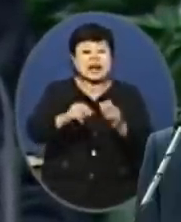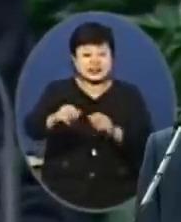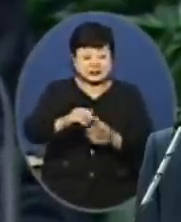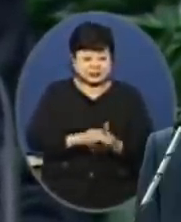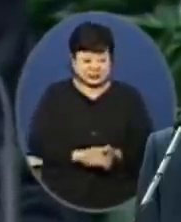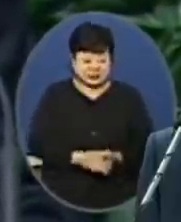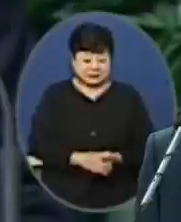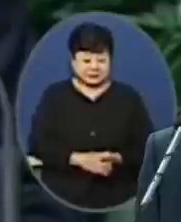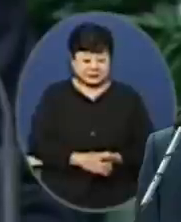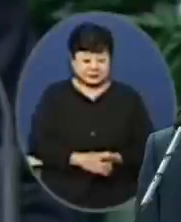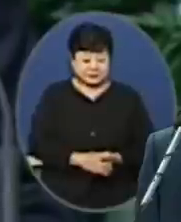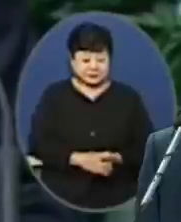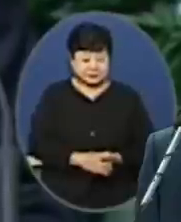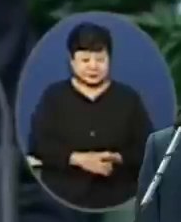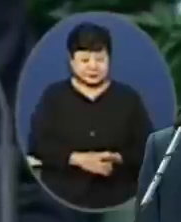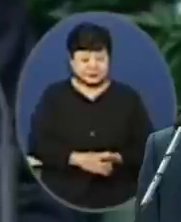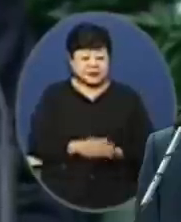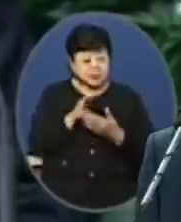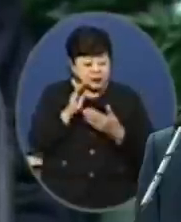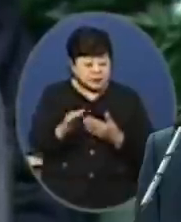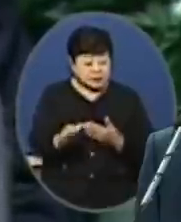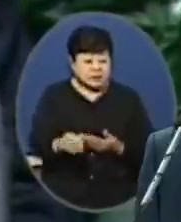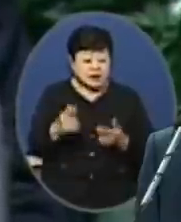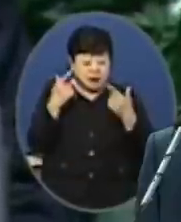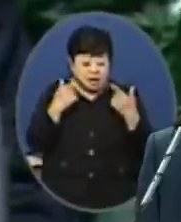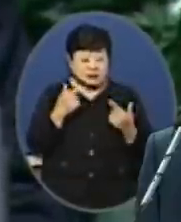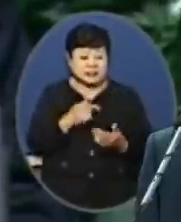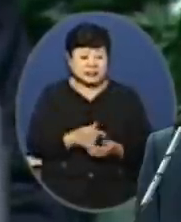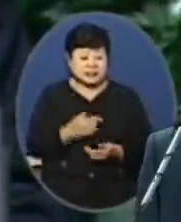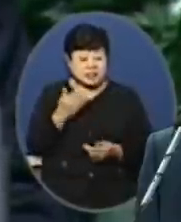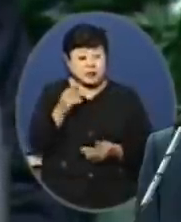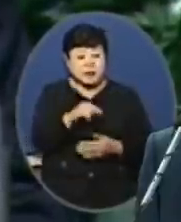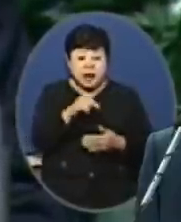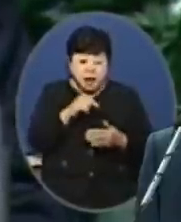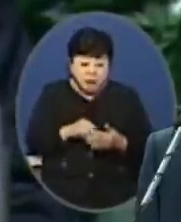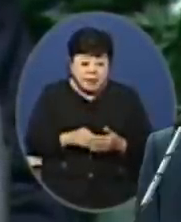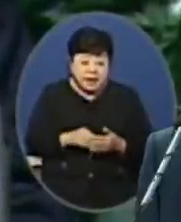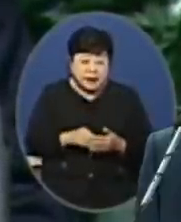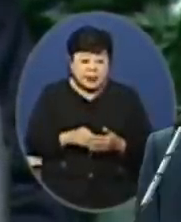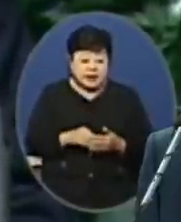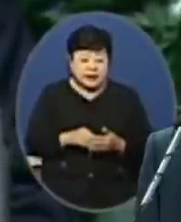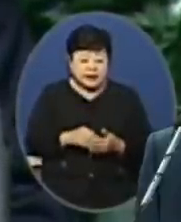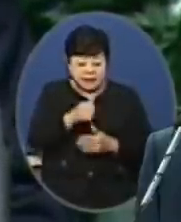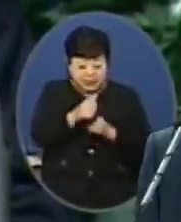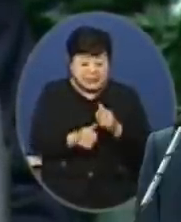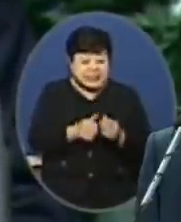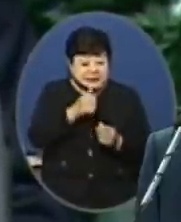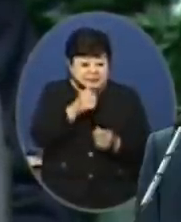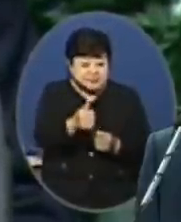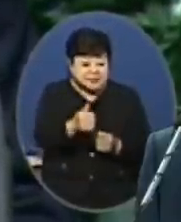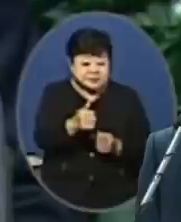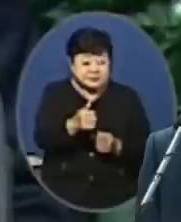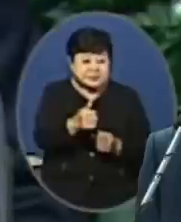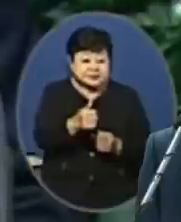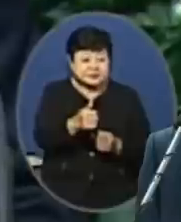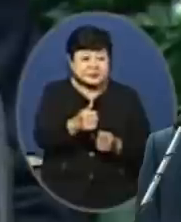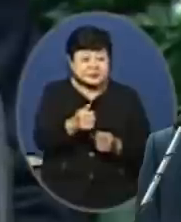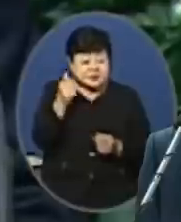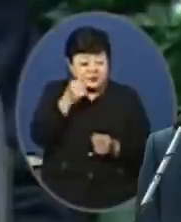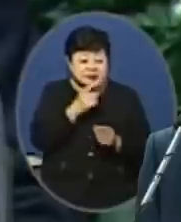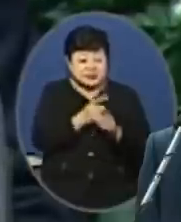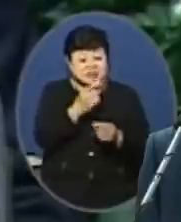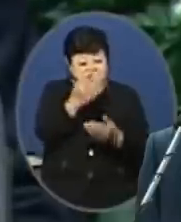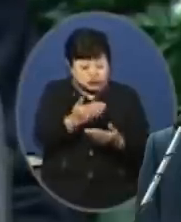것입니다. 그러고 난 다음에 언제든지 여러분 마음속에 하나님이